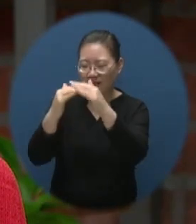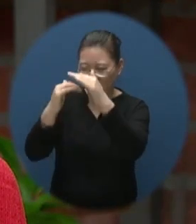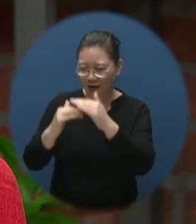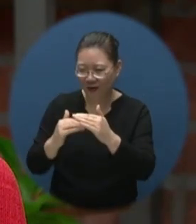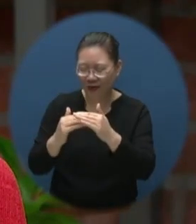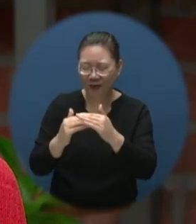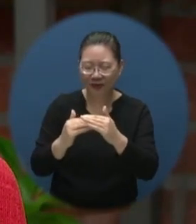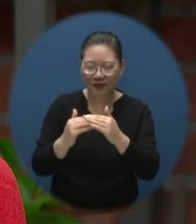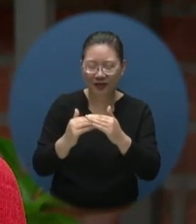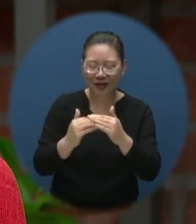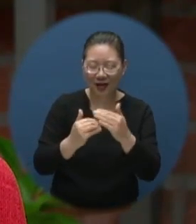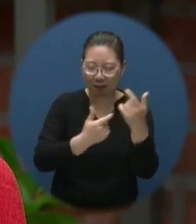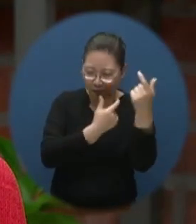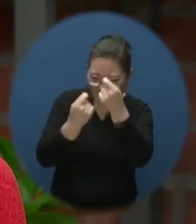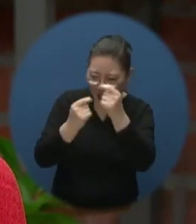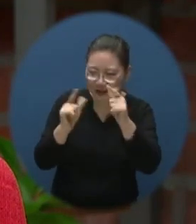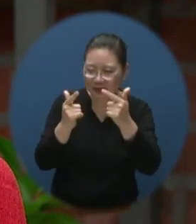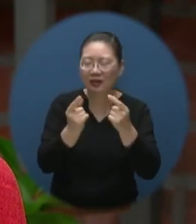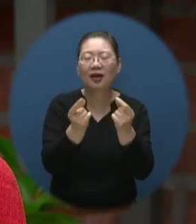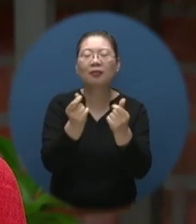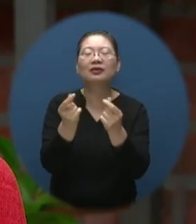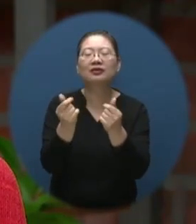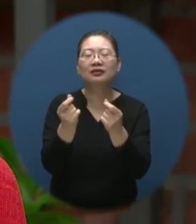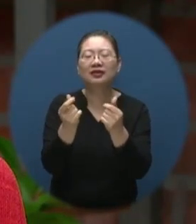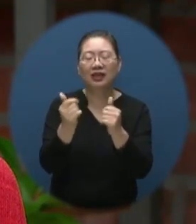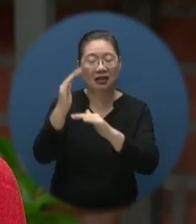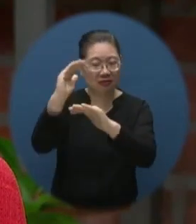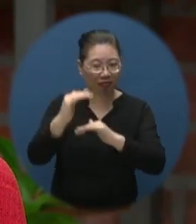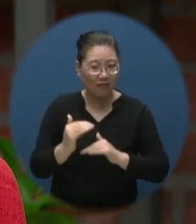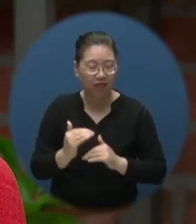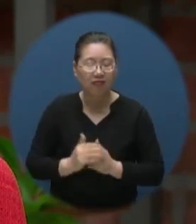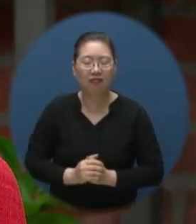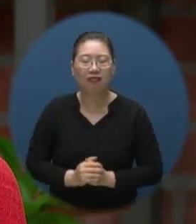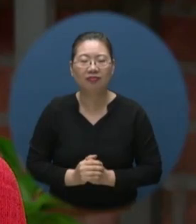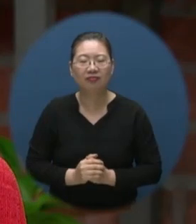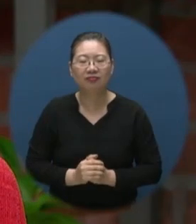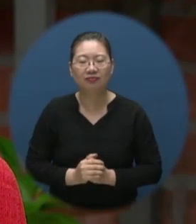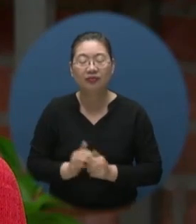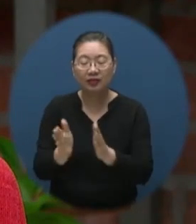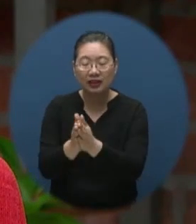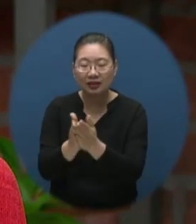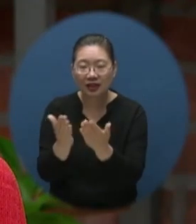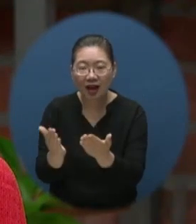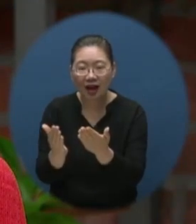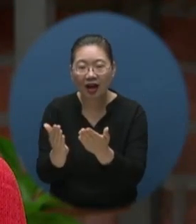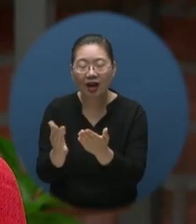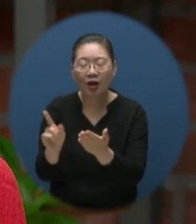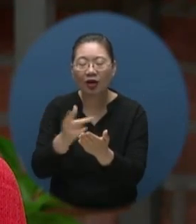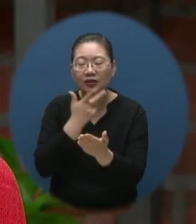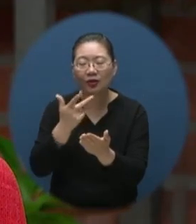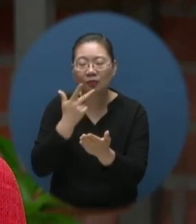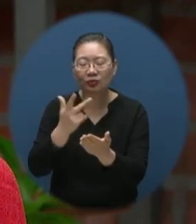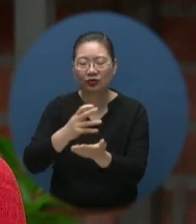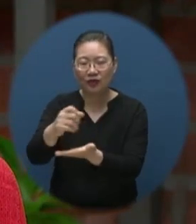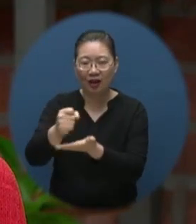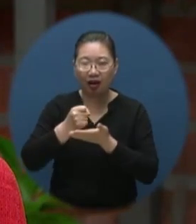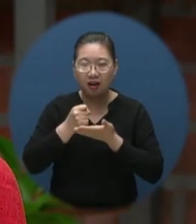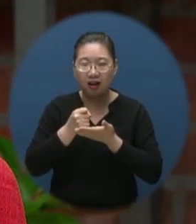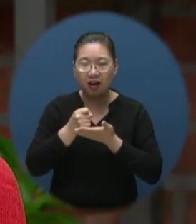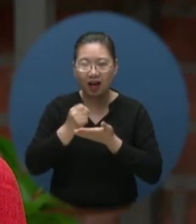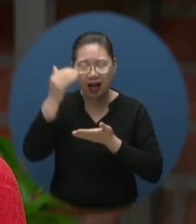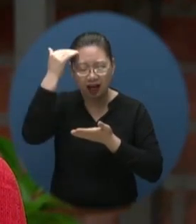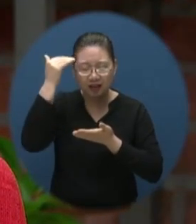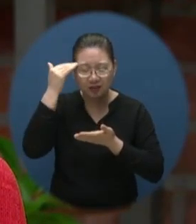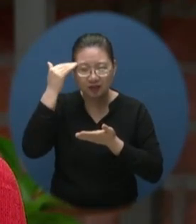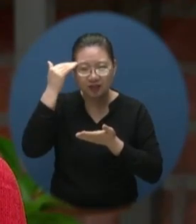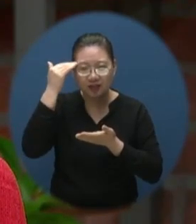예. 꼭 그렇다는 건 아니고. 예. 그래서 그 책을 이제 영어로 된 걸